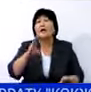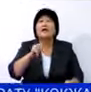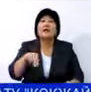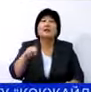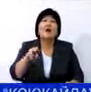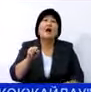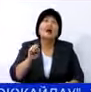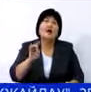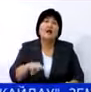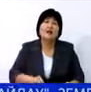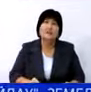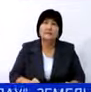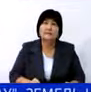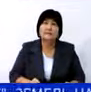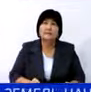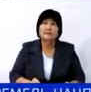Талдаарал.